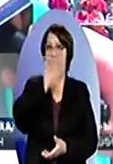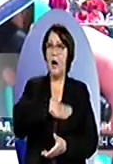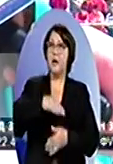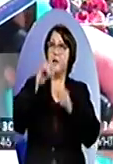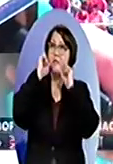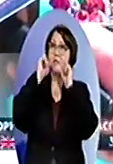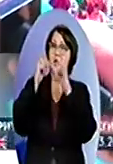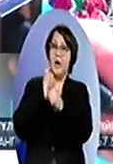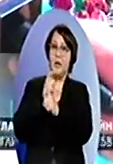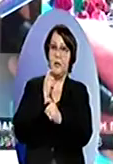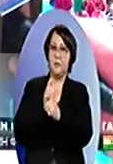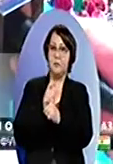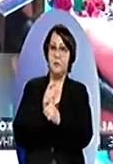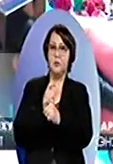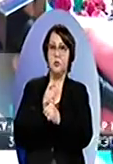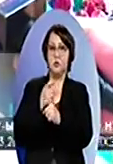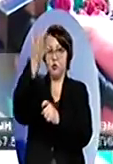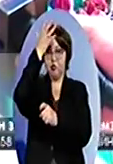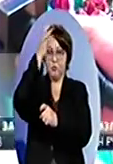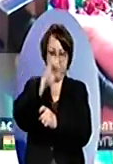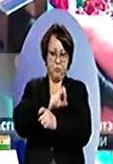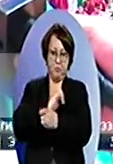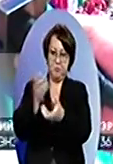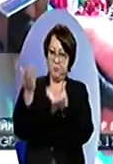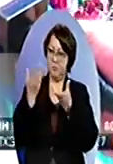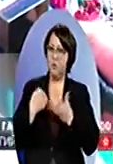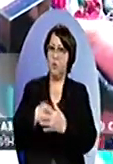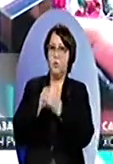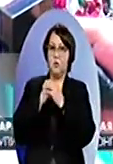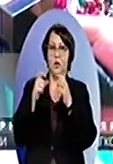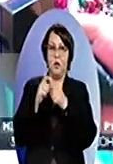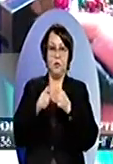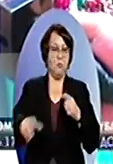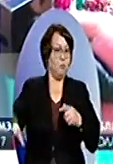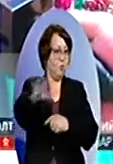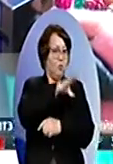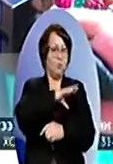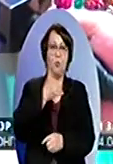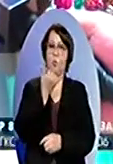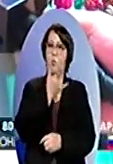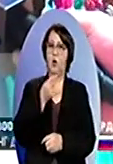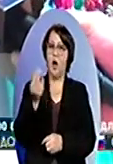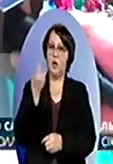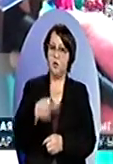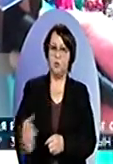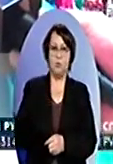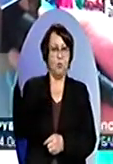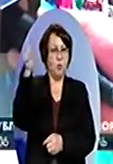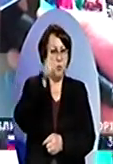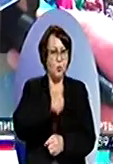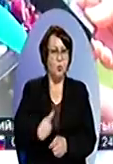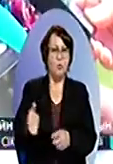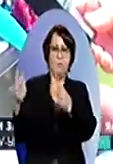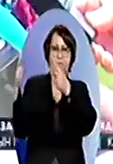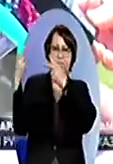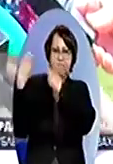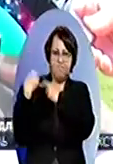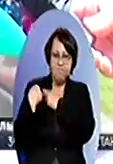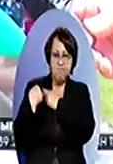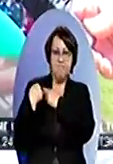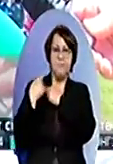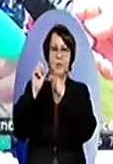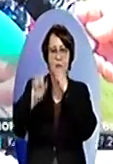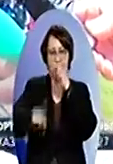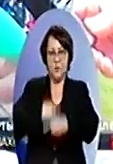халамжийг, энэ үнэлгээ хүндэтгэлийг Эрдэнтийн уур хаачид бид бүрэн дүүрэн дааж улам